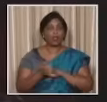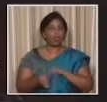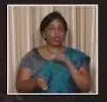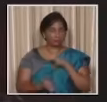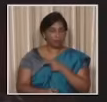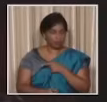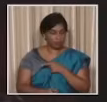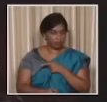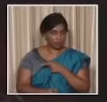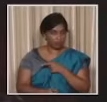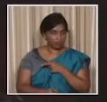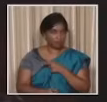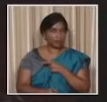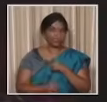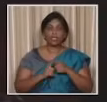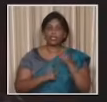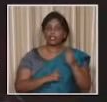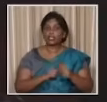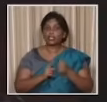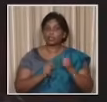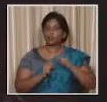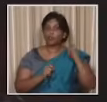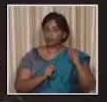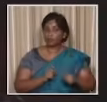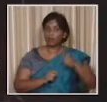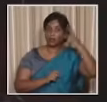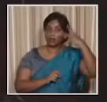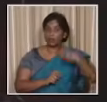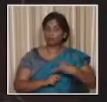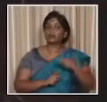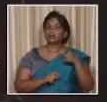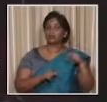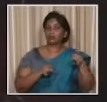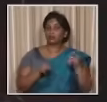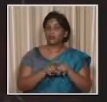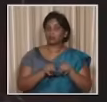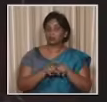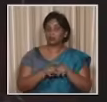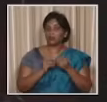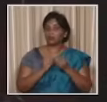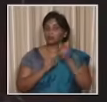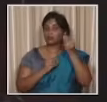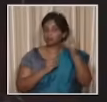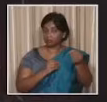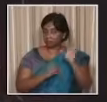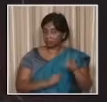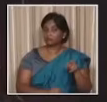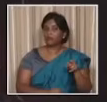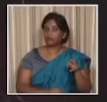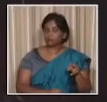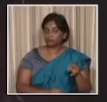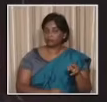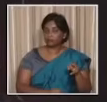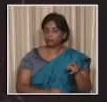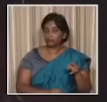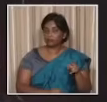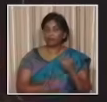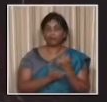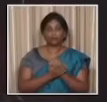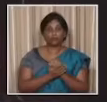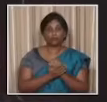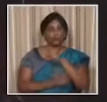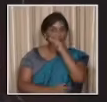විසින් ඉංජිනේරු සංස්ථාවේ නියෝජ්‍ය සාමාන්‍ය අධිකාරී වෙත යොමු කරලා තිබෙනවා